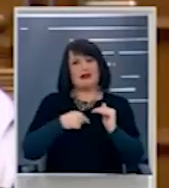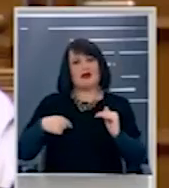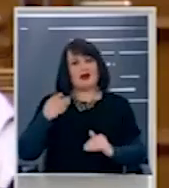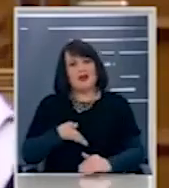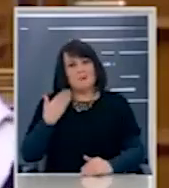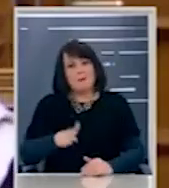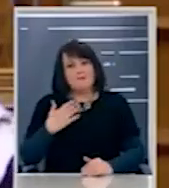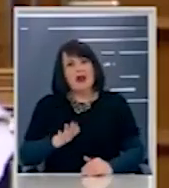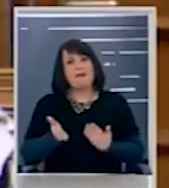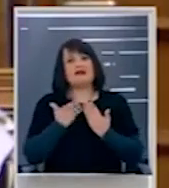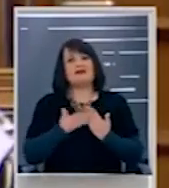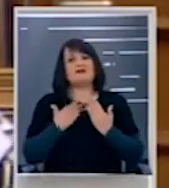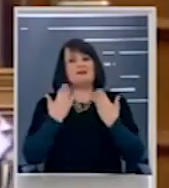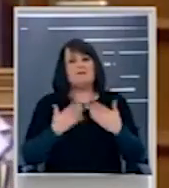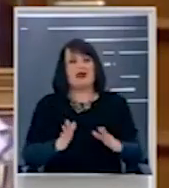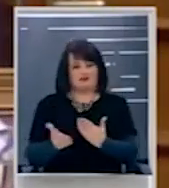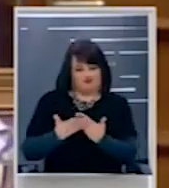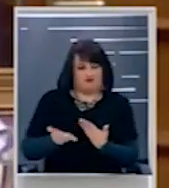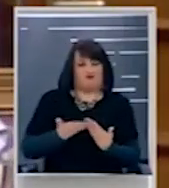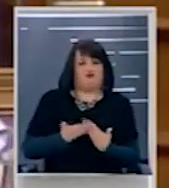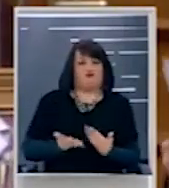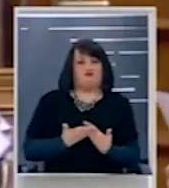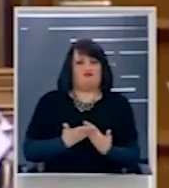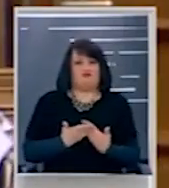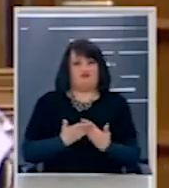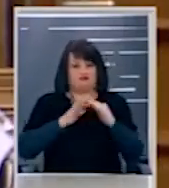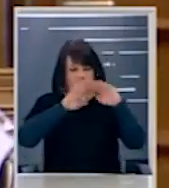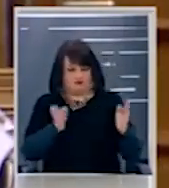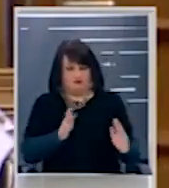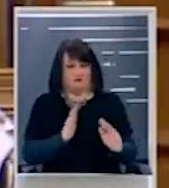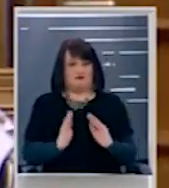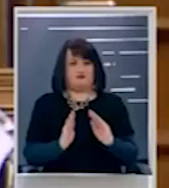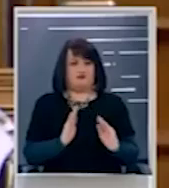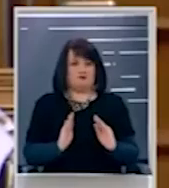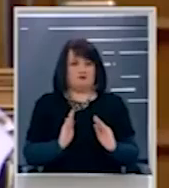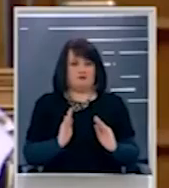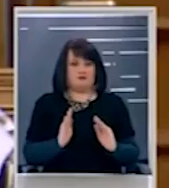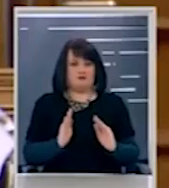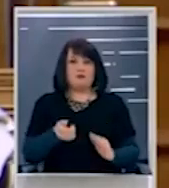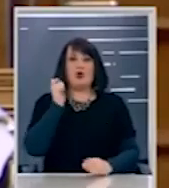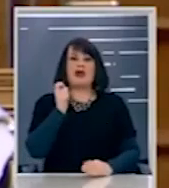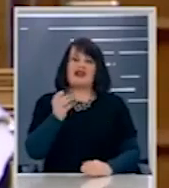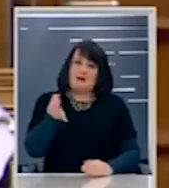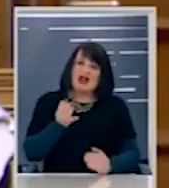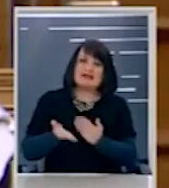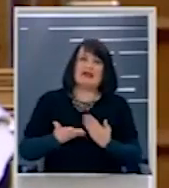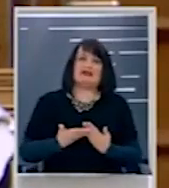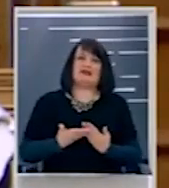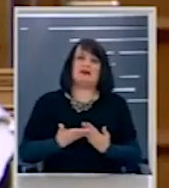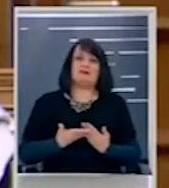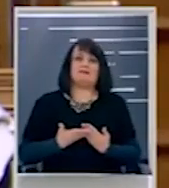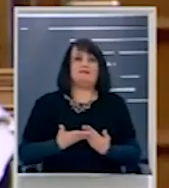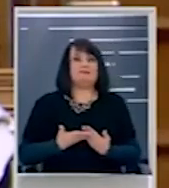ήρθανε εδώ και δημιουργήσαν ένα μέτωπο και μια ασπίδα, αν θέλετε, σε παράλογες απαιτήσεις σε πολιτικό επίπεδο.